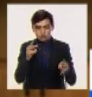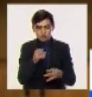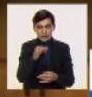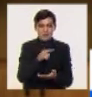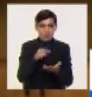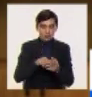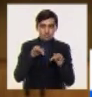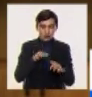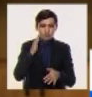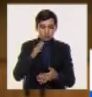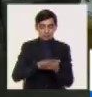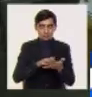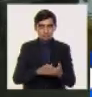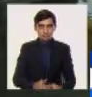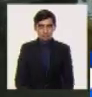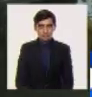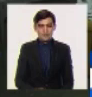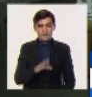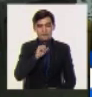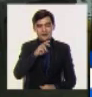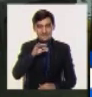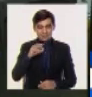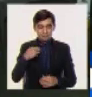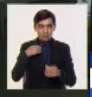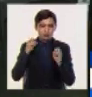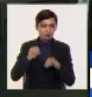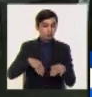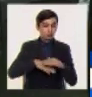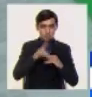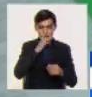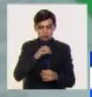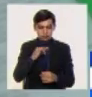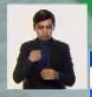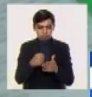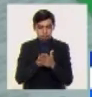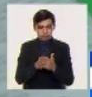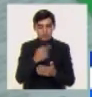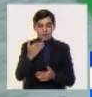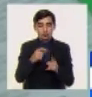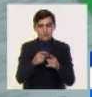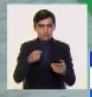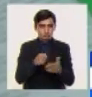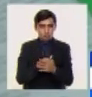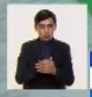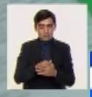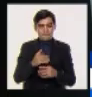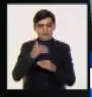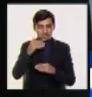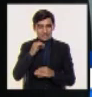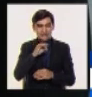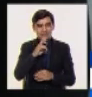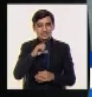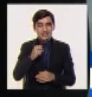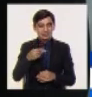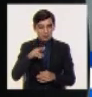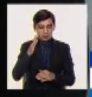этот еще будет решаться. Василий Постников не собирается освобождать здание и намерен, по его словам, дойти до самой высшей инстанции.